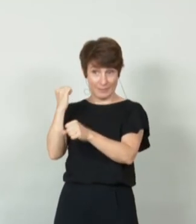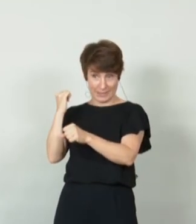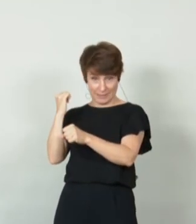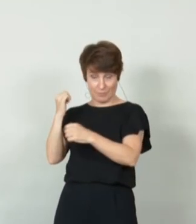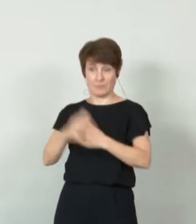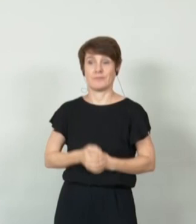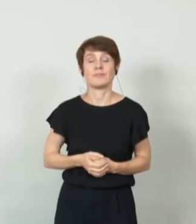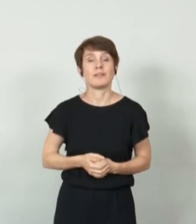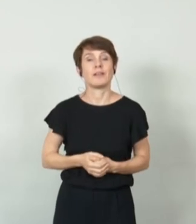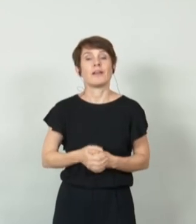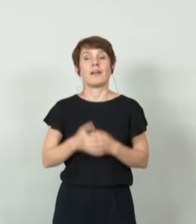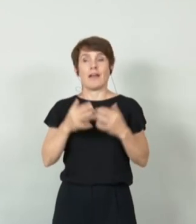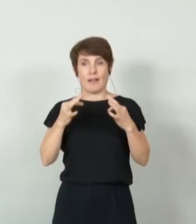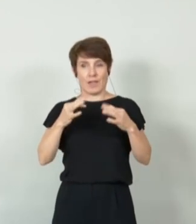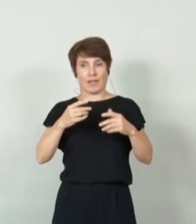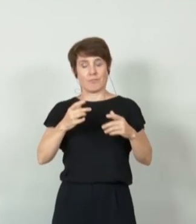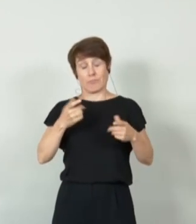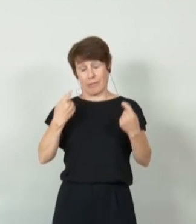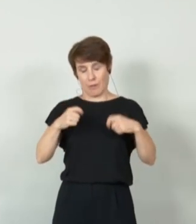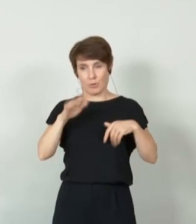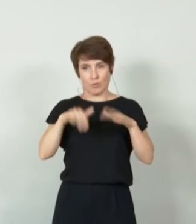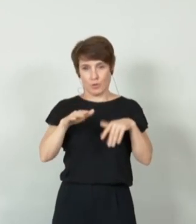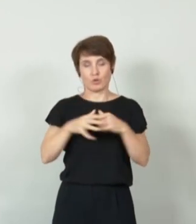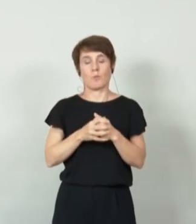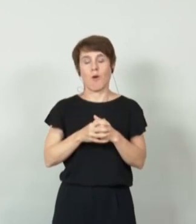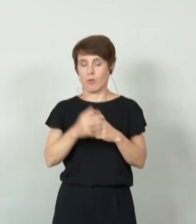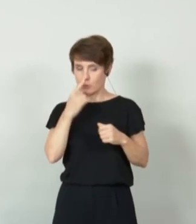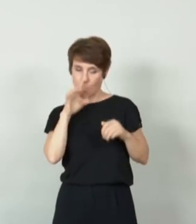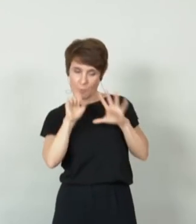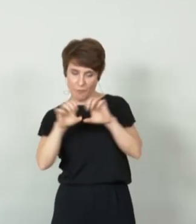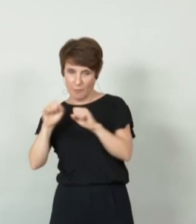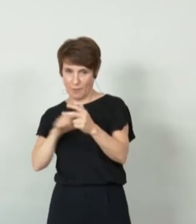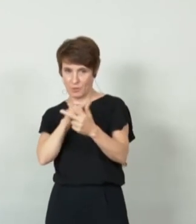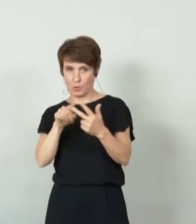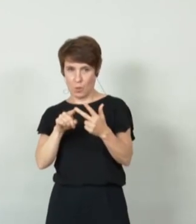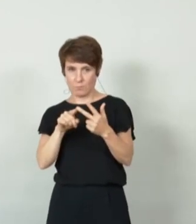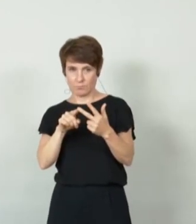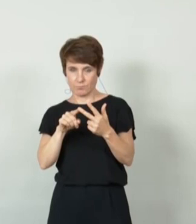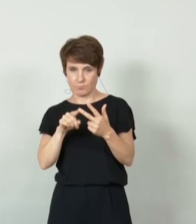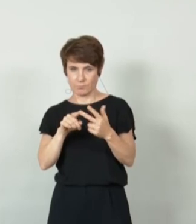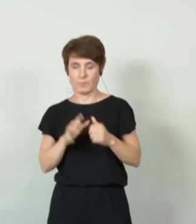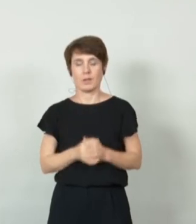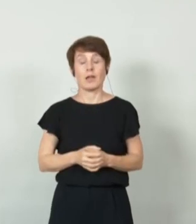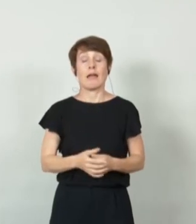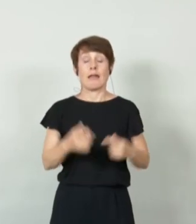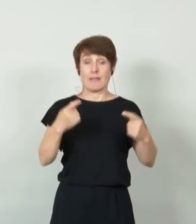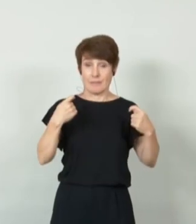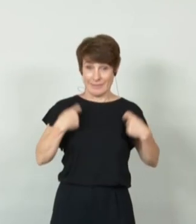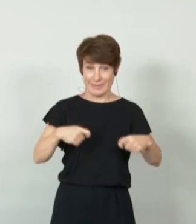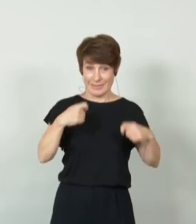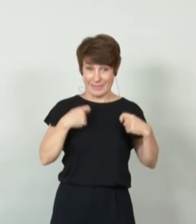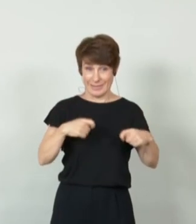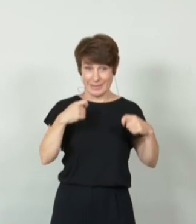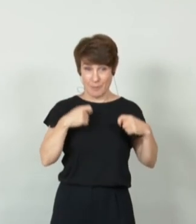fonctionnement il nous semble important de relever trois points d'abord les principaux postes augmentent par rapport à ce qui était prévu au